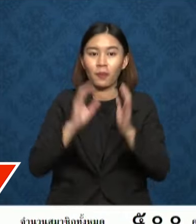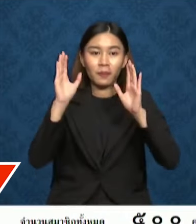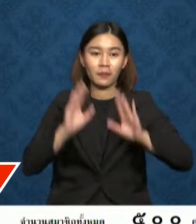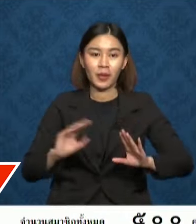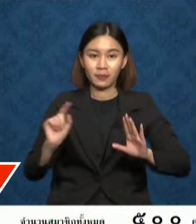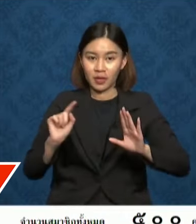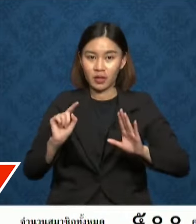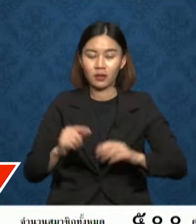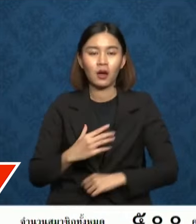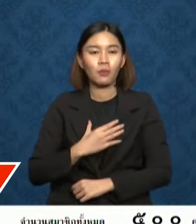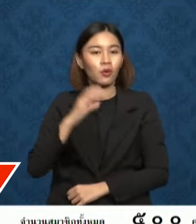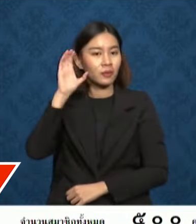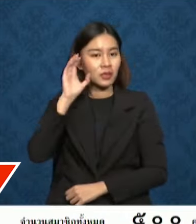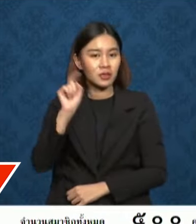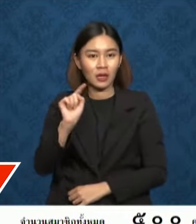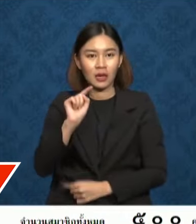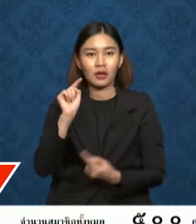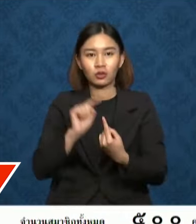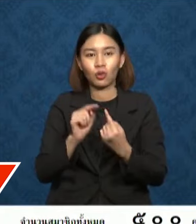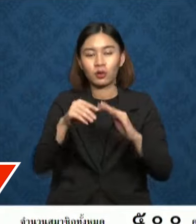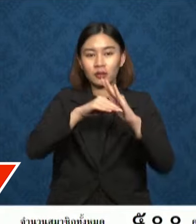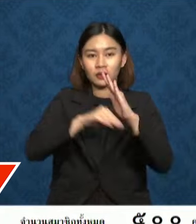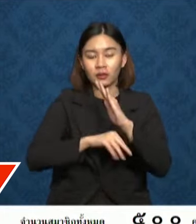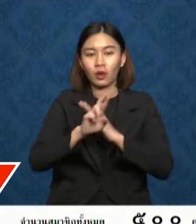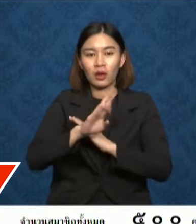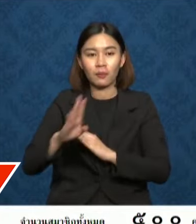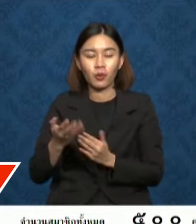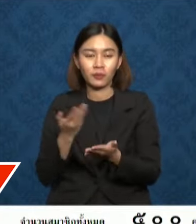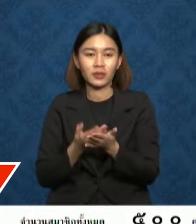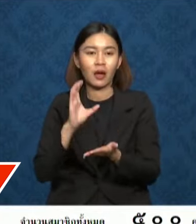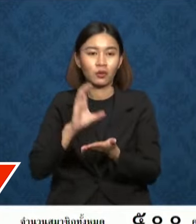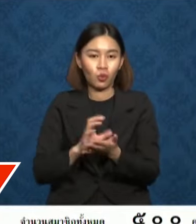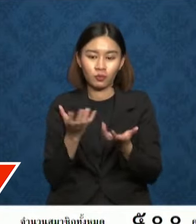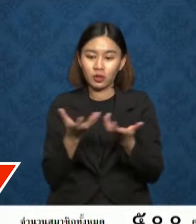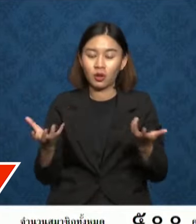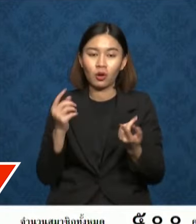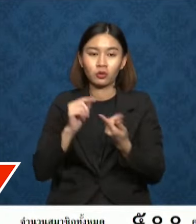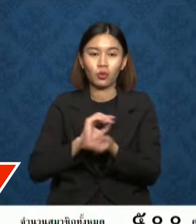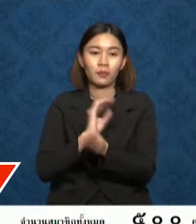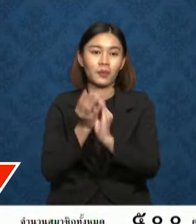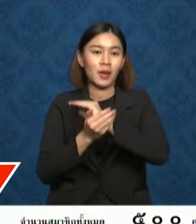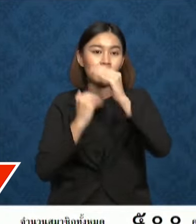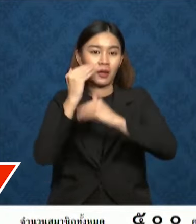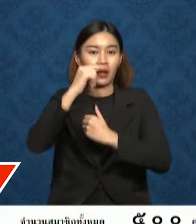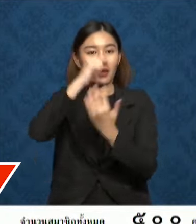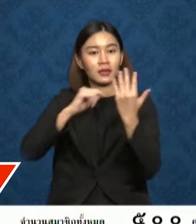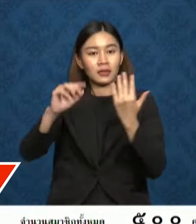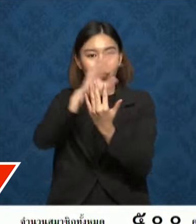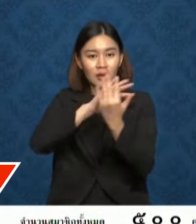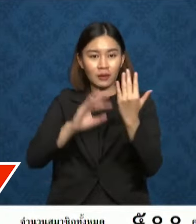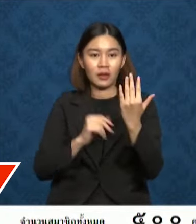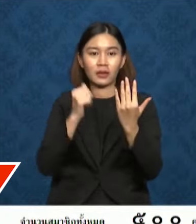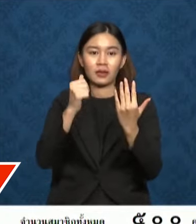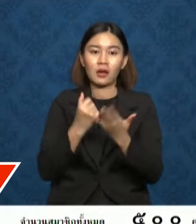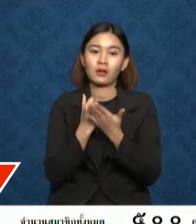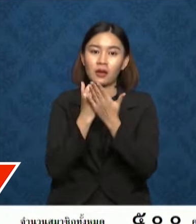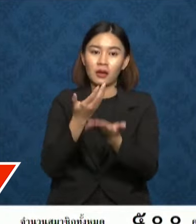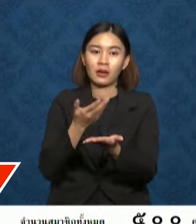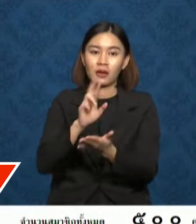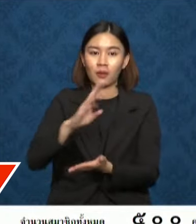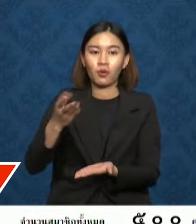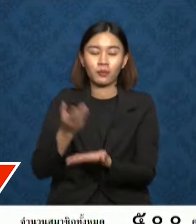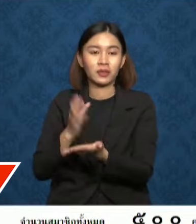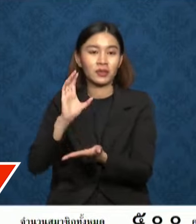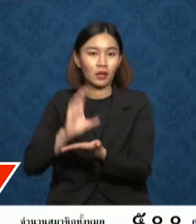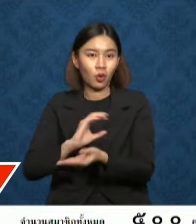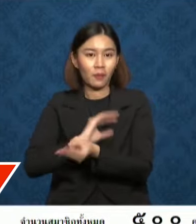บไหนผมเชื่อว่าเป็กระบบและกระบนการงบประมาณที่เป็นเครื่องมอในการเปลยประเทศครัเราจะทำให้ระบบงประมาณนั้น